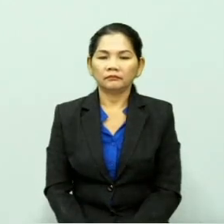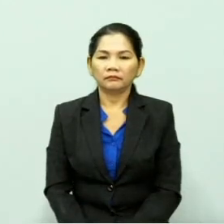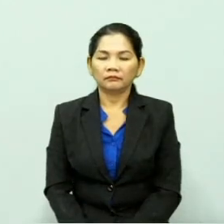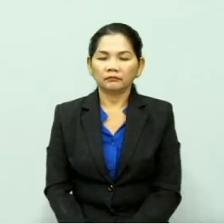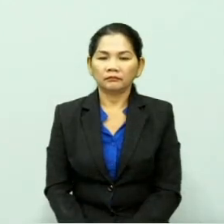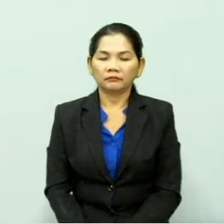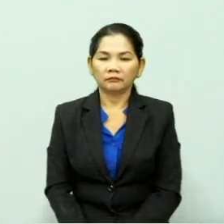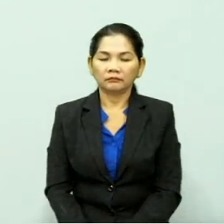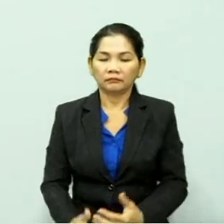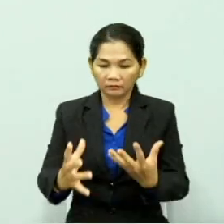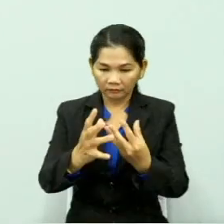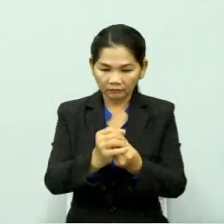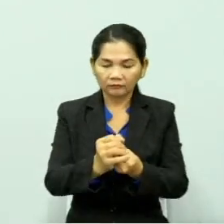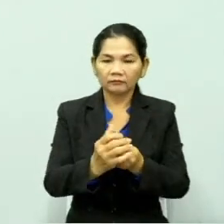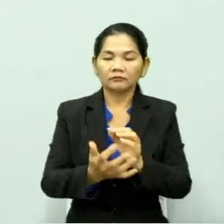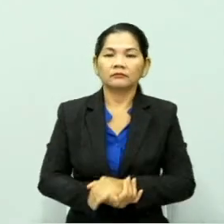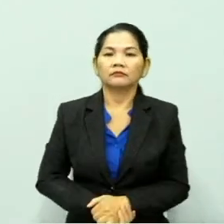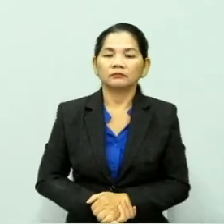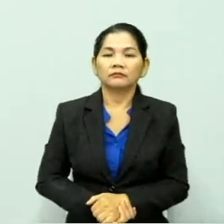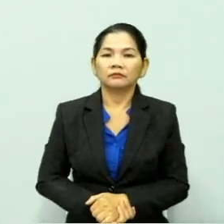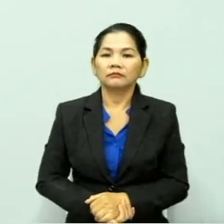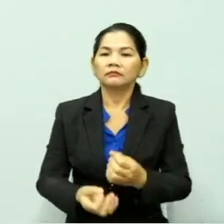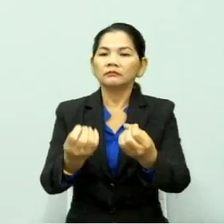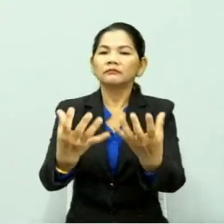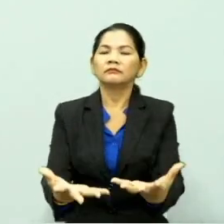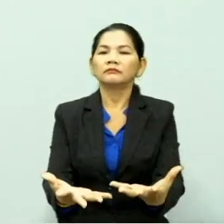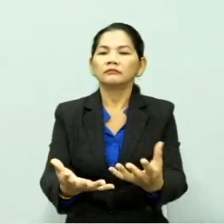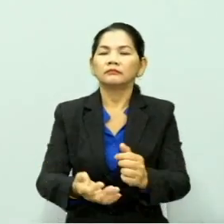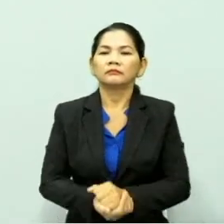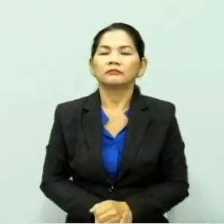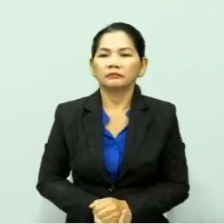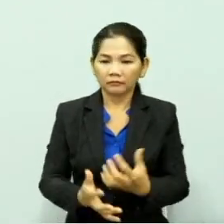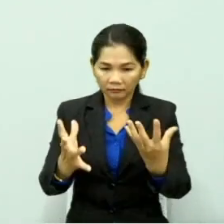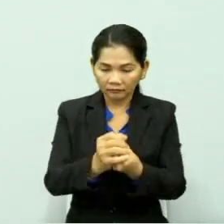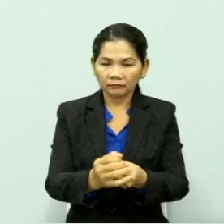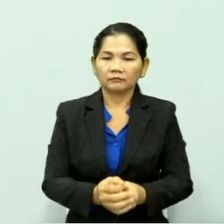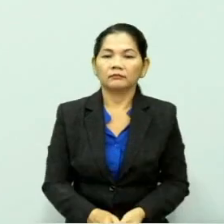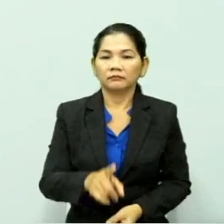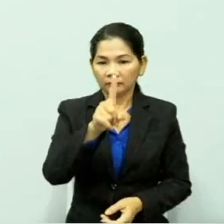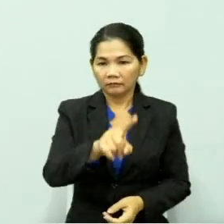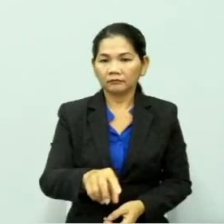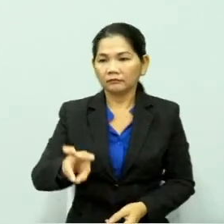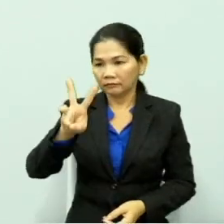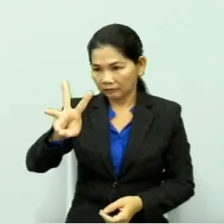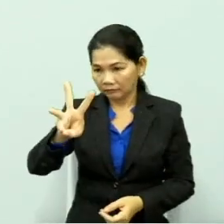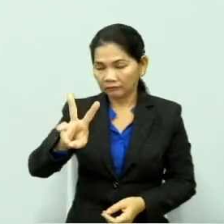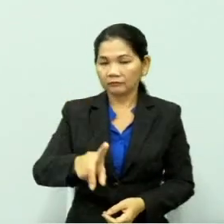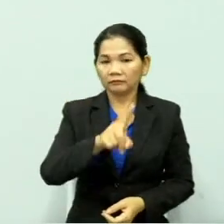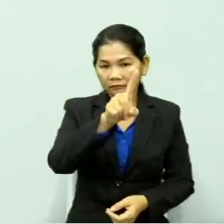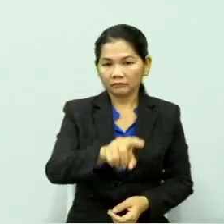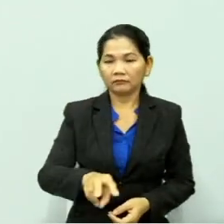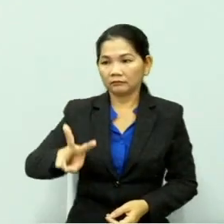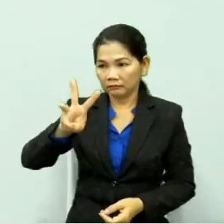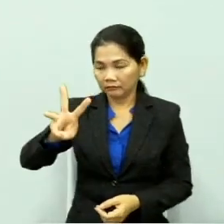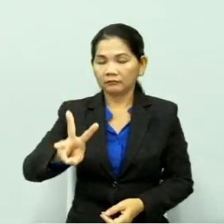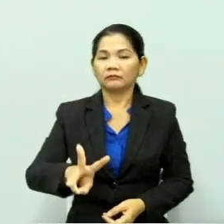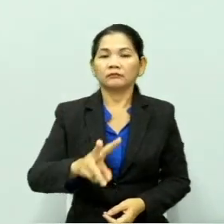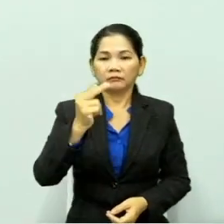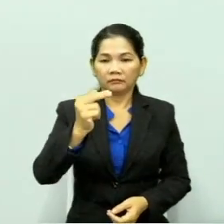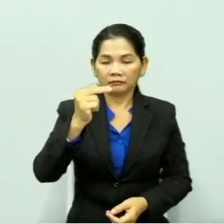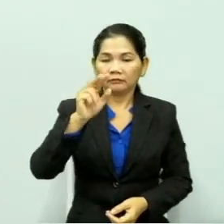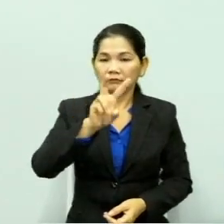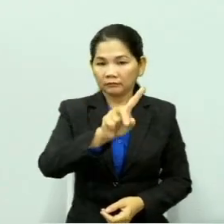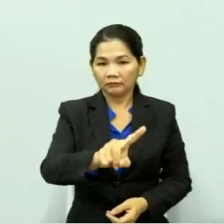cha cứ miếng chầm nuôn phần mắng con cha cứ miếng chầm nuôn đọc bấy cần lại cha là ồn là con